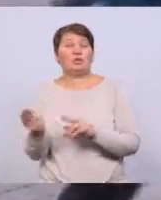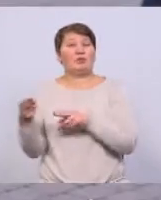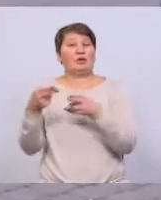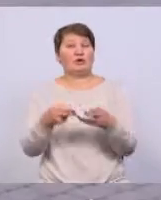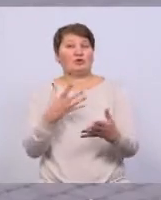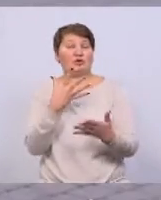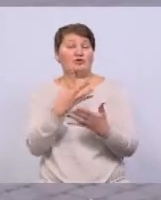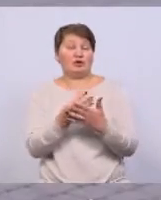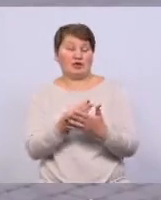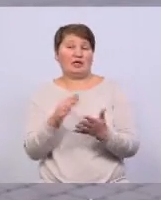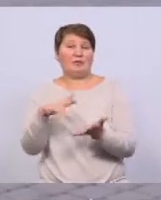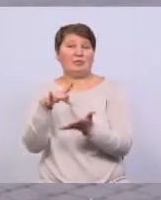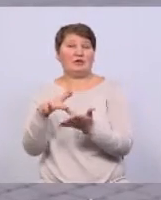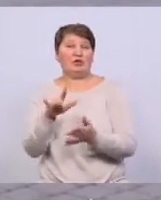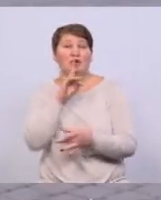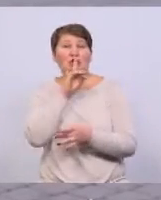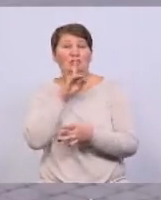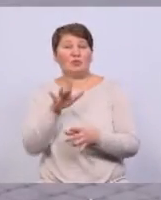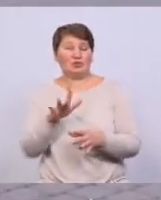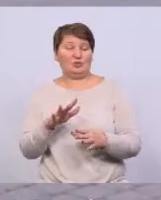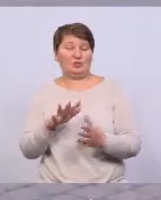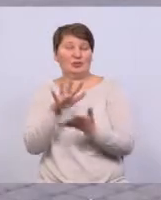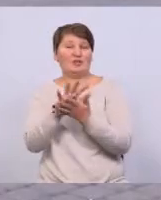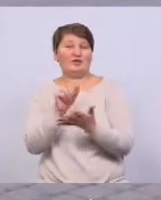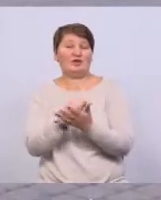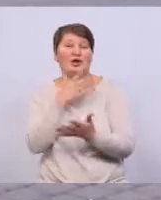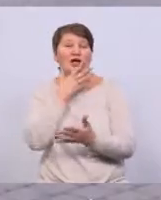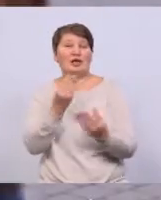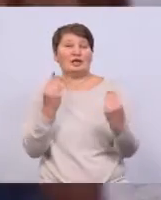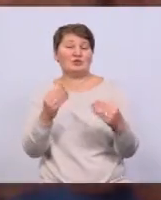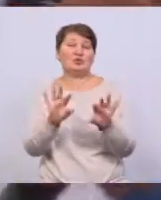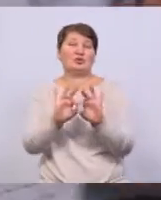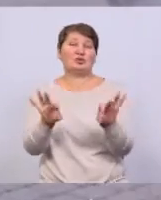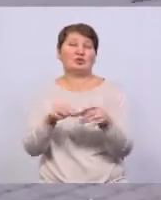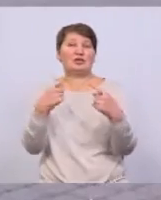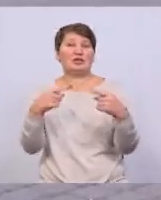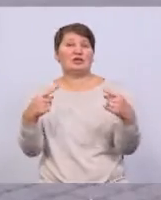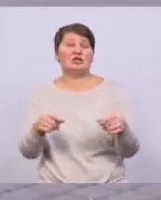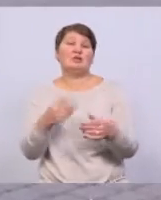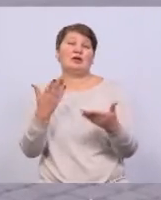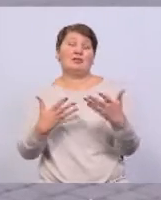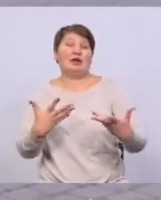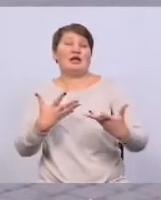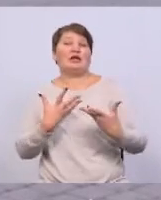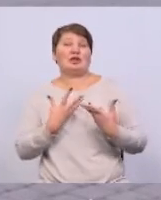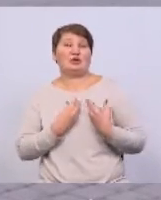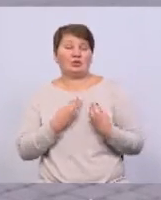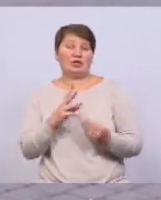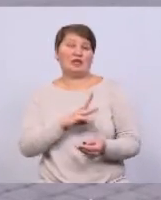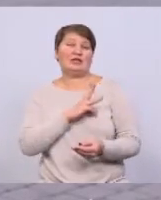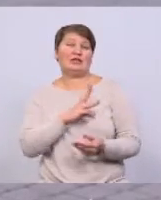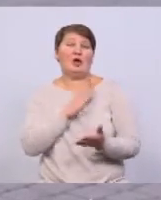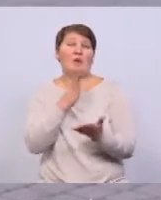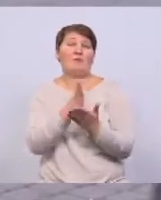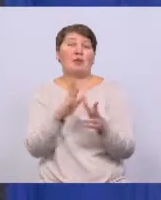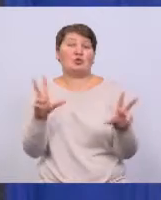них рука знищити таку красу, будуть про це розповідати інші. Можливо, так само надихнуться і ініціатива матиме успіх в